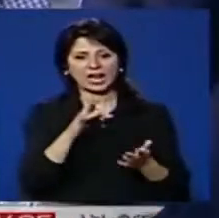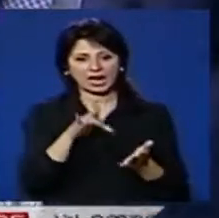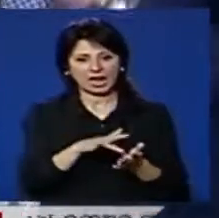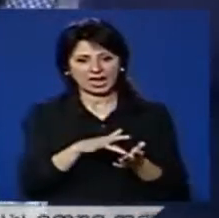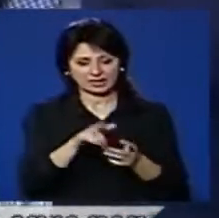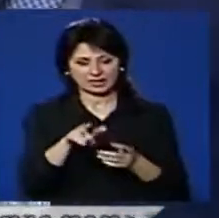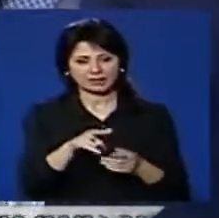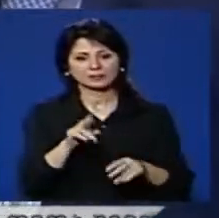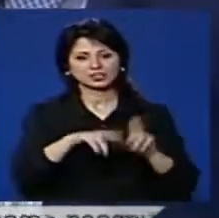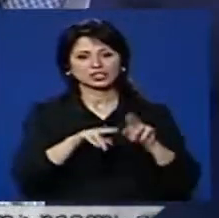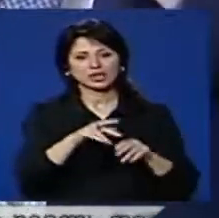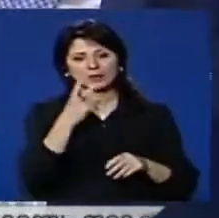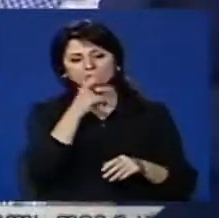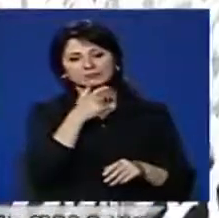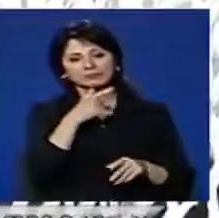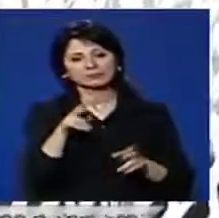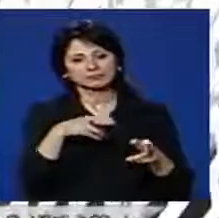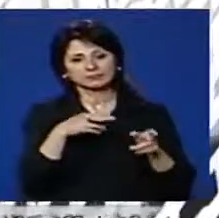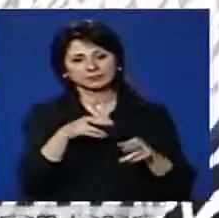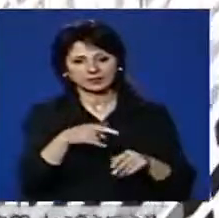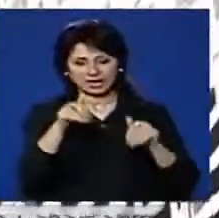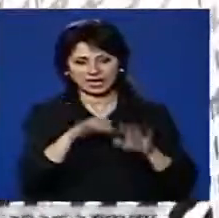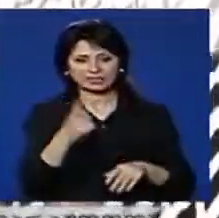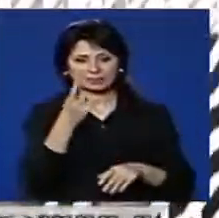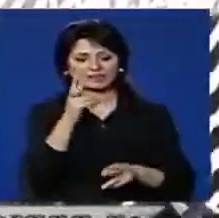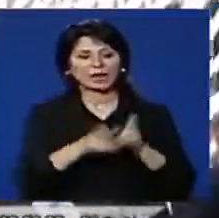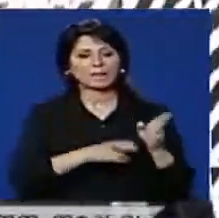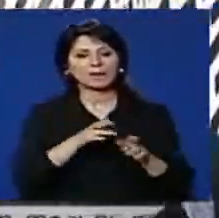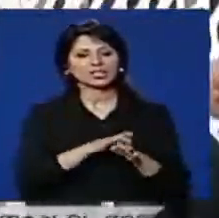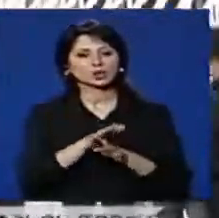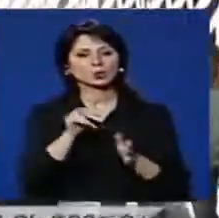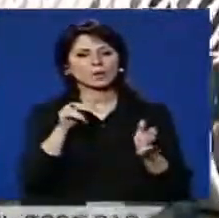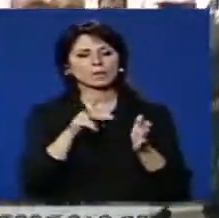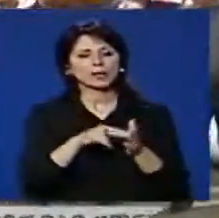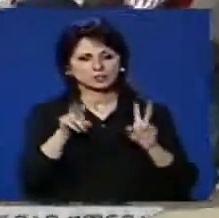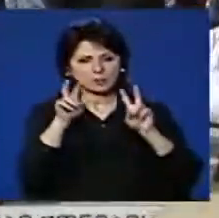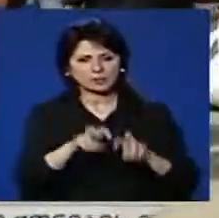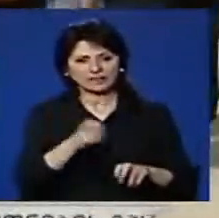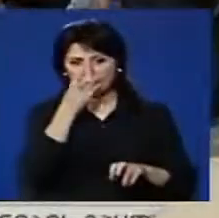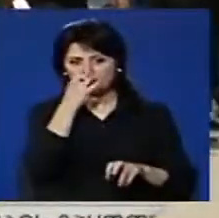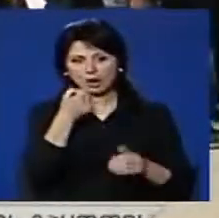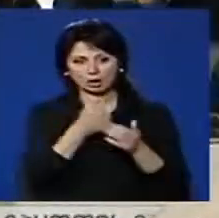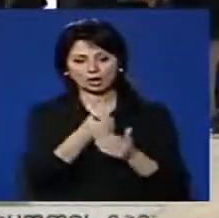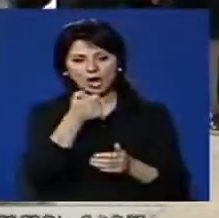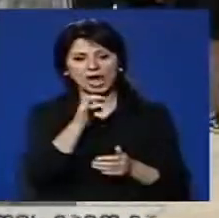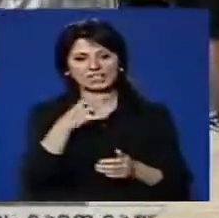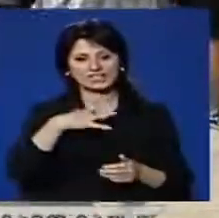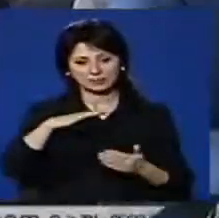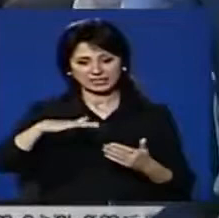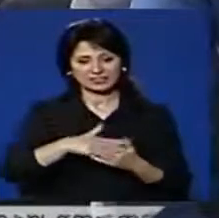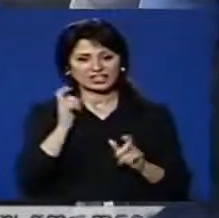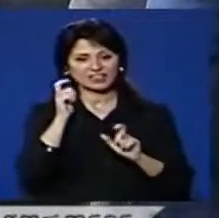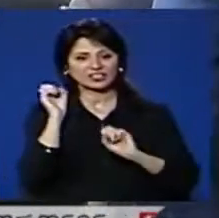და მშენებარე ობიექტები დაათვალიერეს. გადაწყდა, რომ პირველი მატარებელი სრულფასოვან სატესტო რეჟიმში ბაქოდან ყარსში თბილისის გავლით